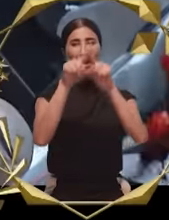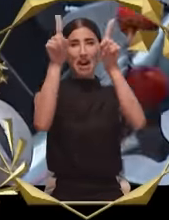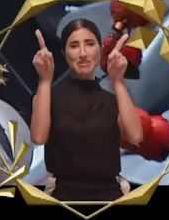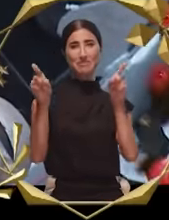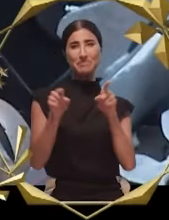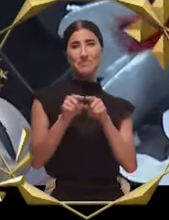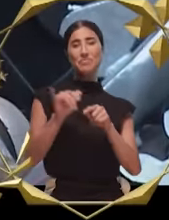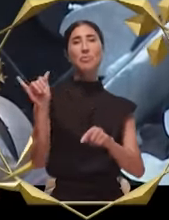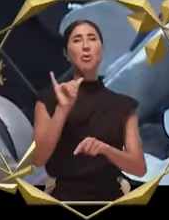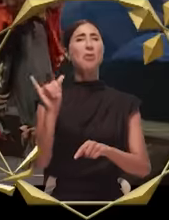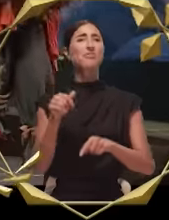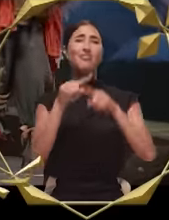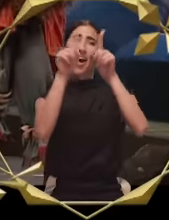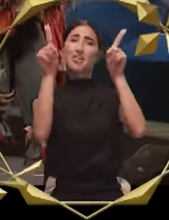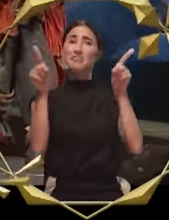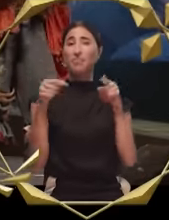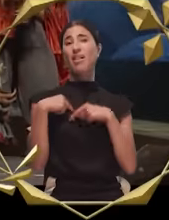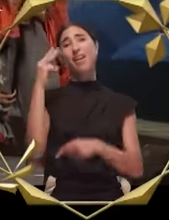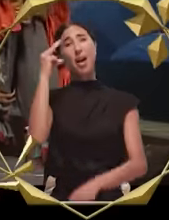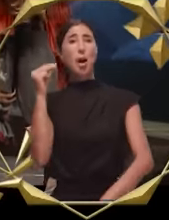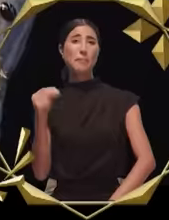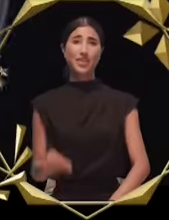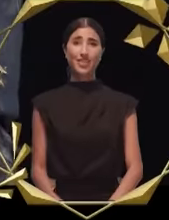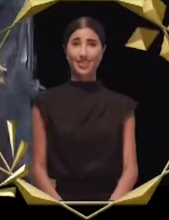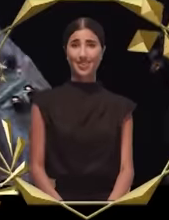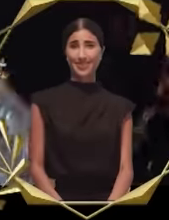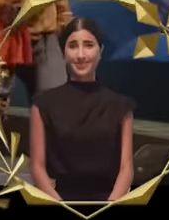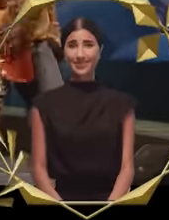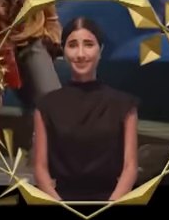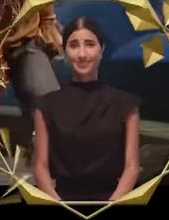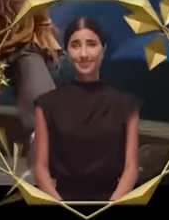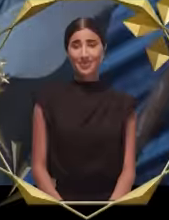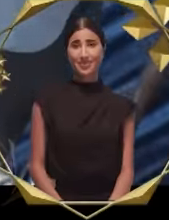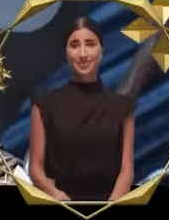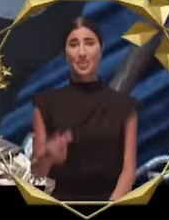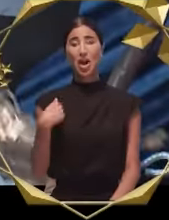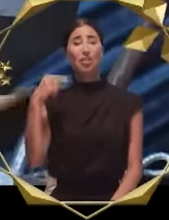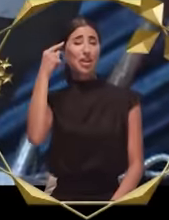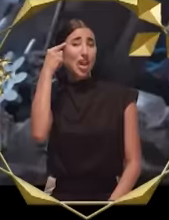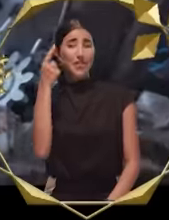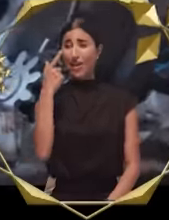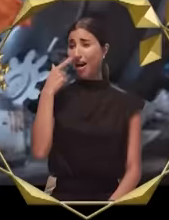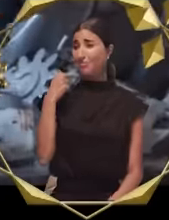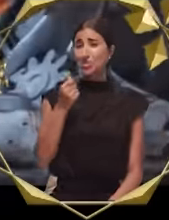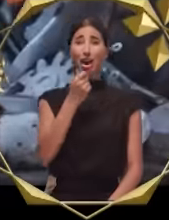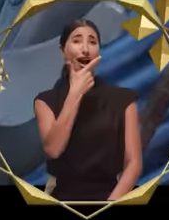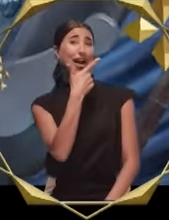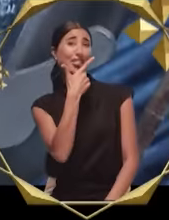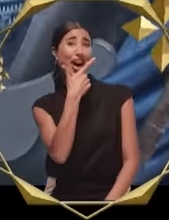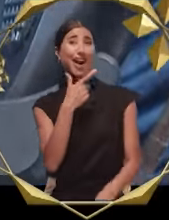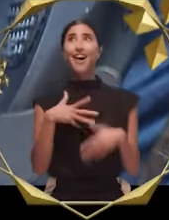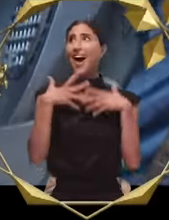أريد قلبا قلب كل ما أريد أخرج منه دمعة لما